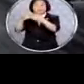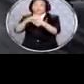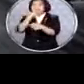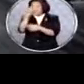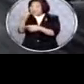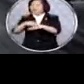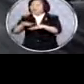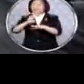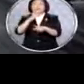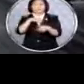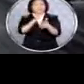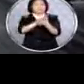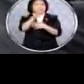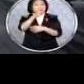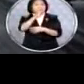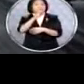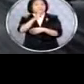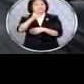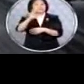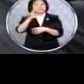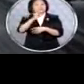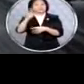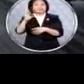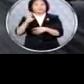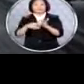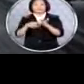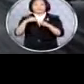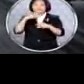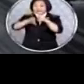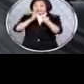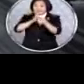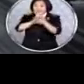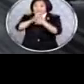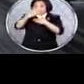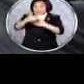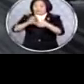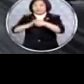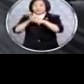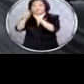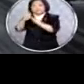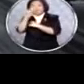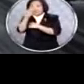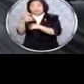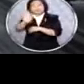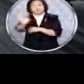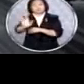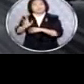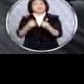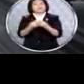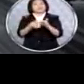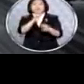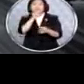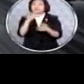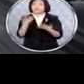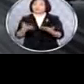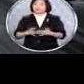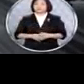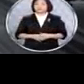在接受 BBC 的访问时候却说四年内绝不到中国访问，您的态度为何如此的反复？谢